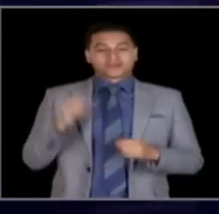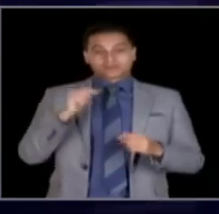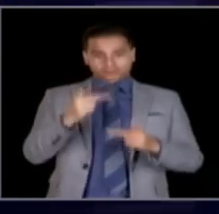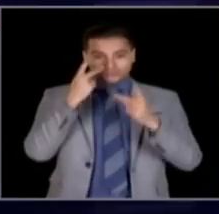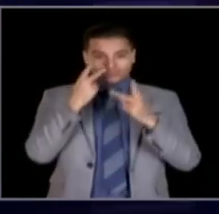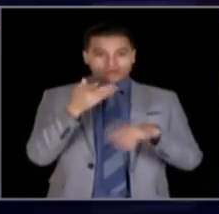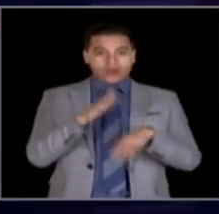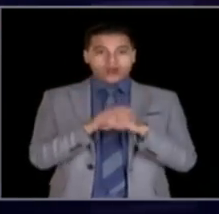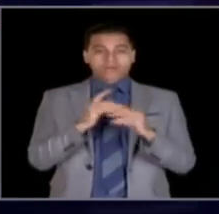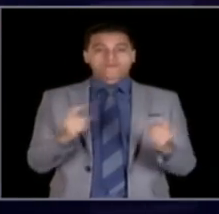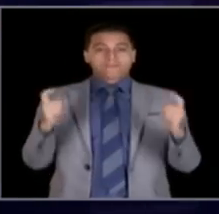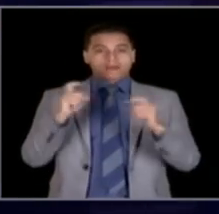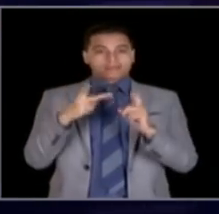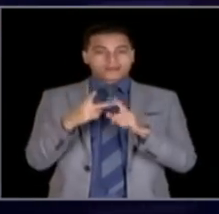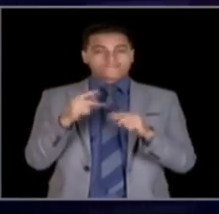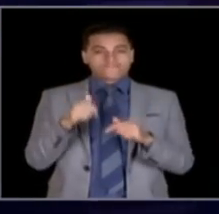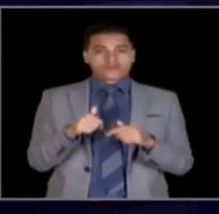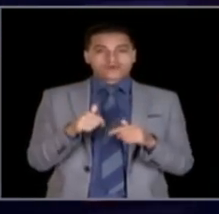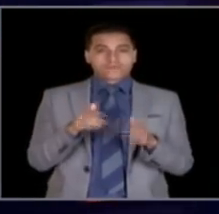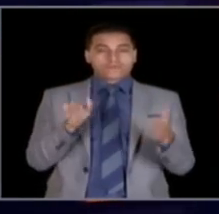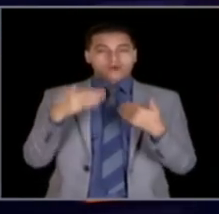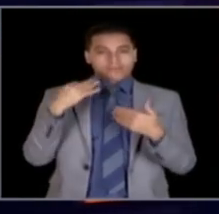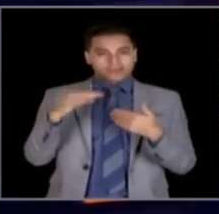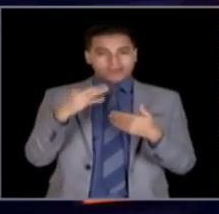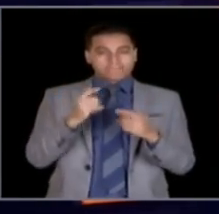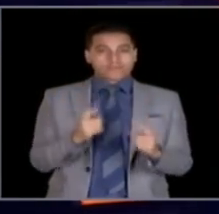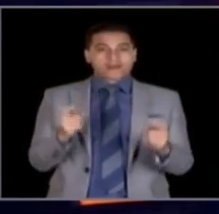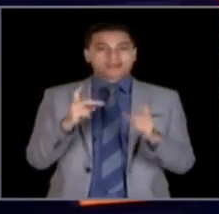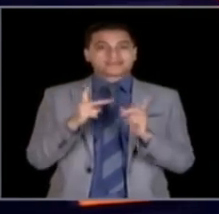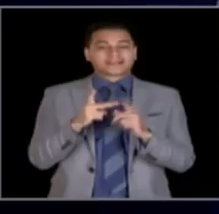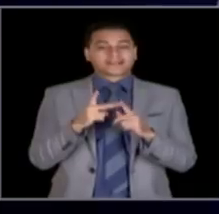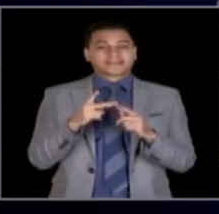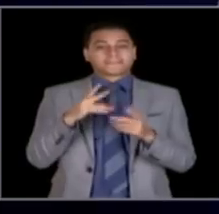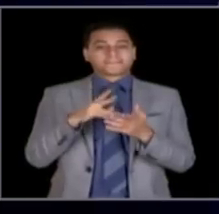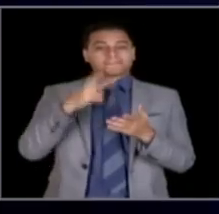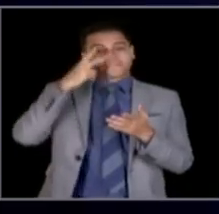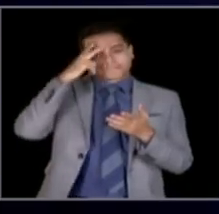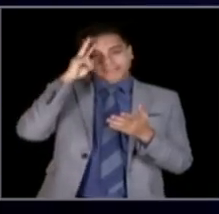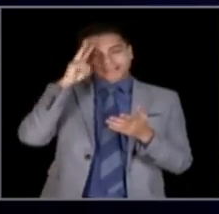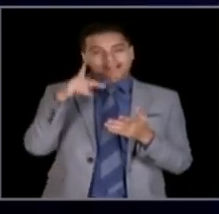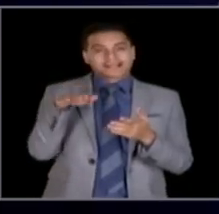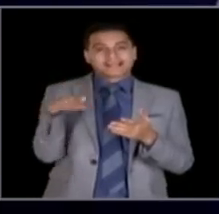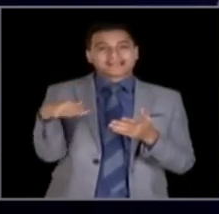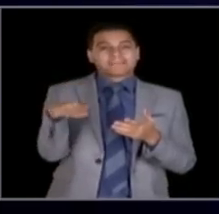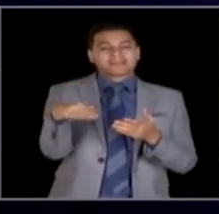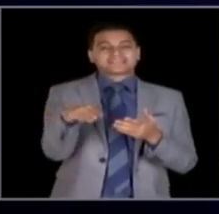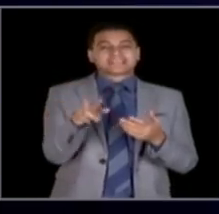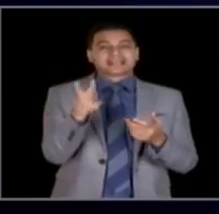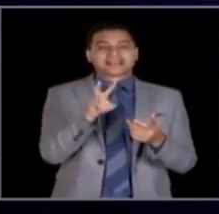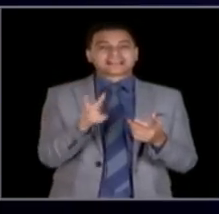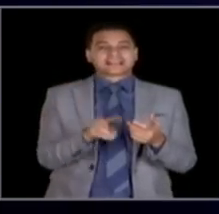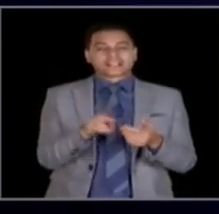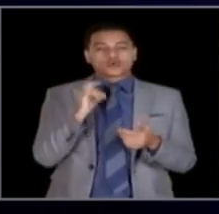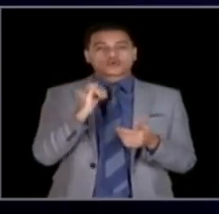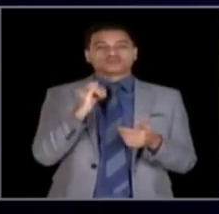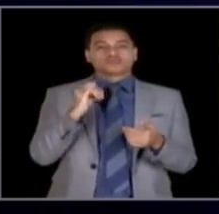النهاردة عندنا المباراة الثانية في المربع الذهبي. أول فريق مشرفنا في الاستوديو تماسيح النيل،